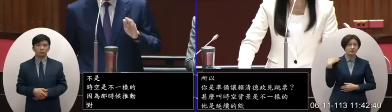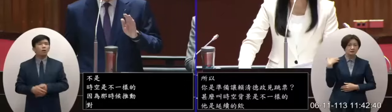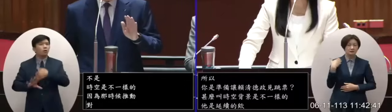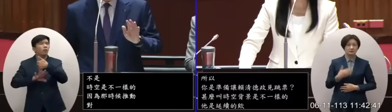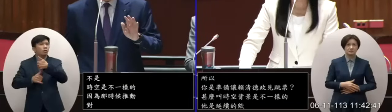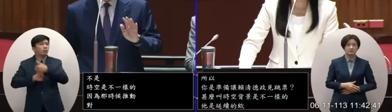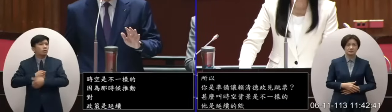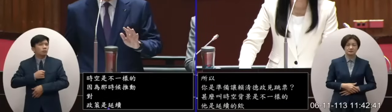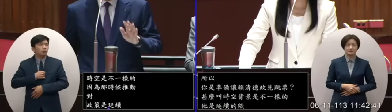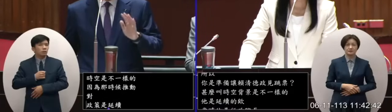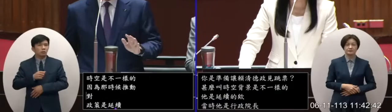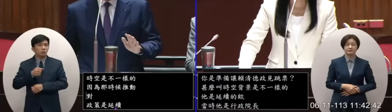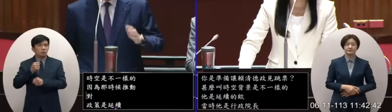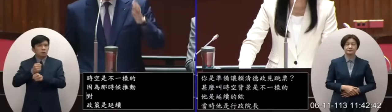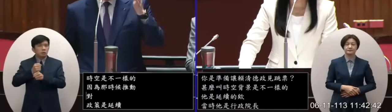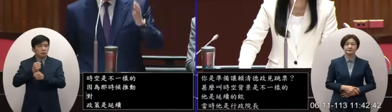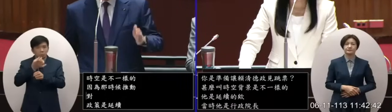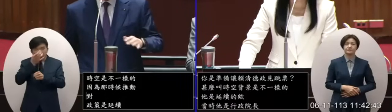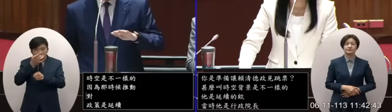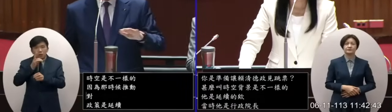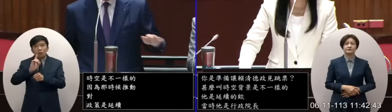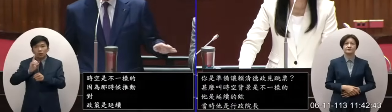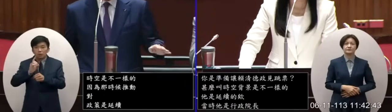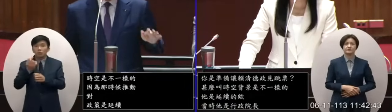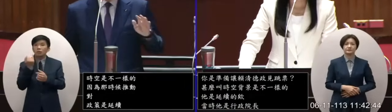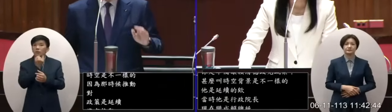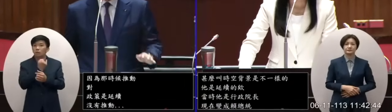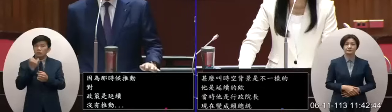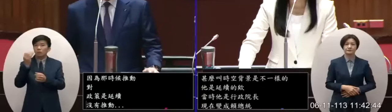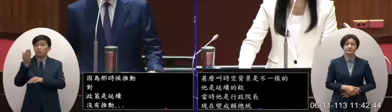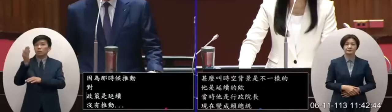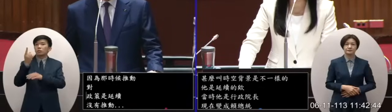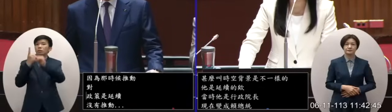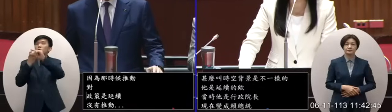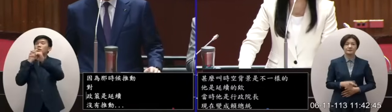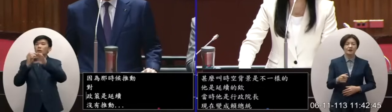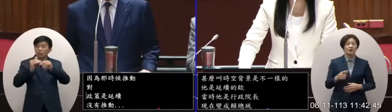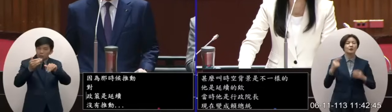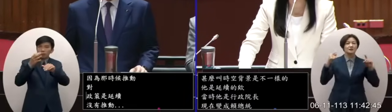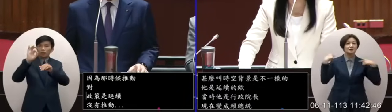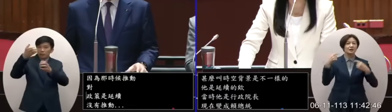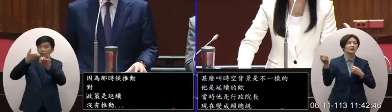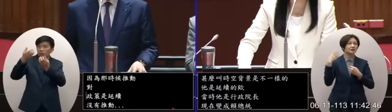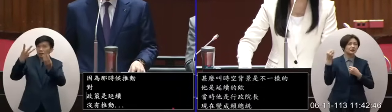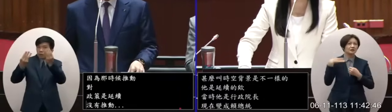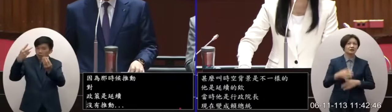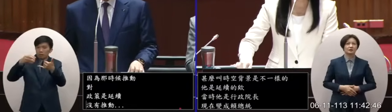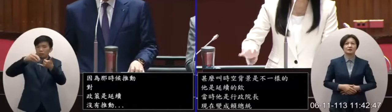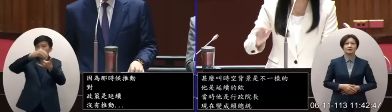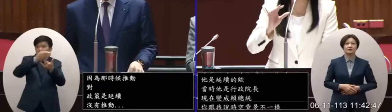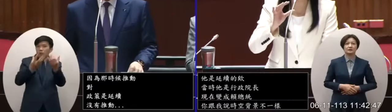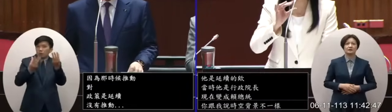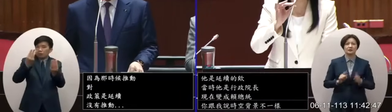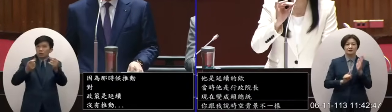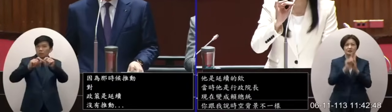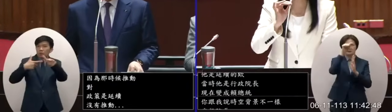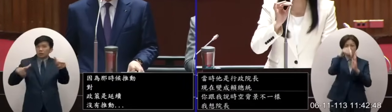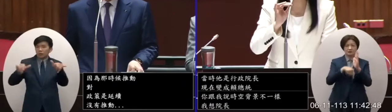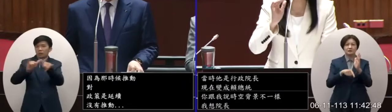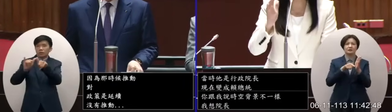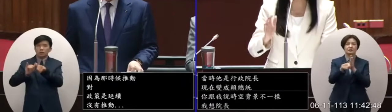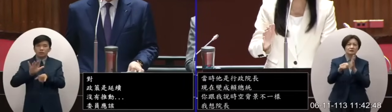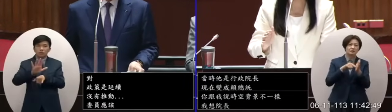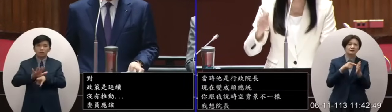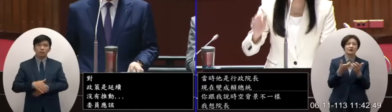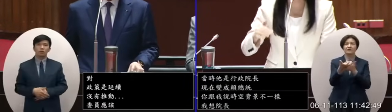我想推不动的原因很多，垂直分配、水平分配都有很大的问题。 其实常常听您在讲垂直分配、这个水平分配这